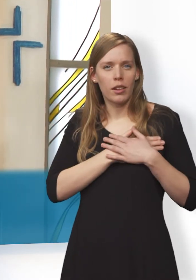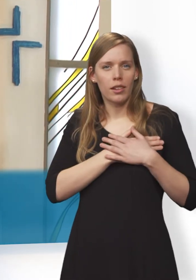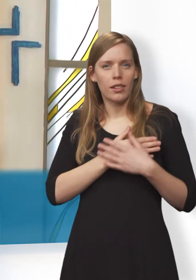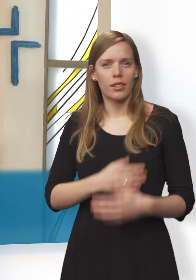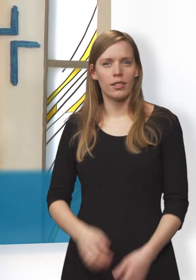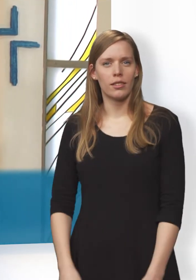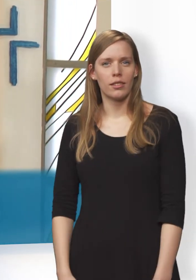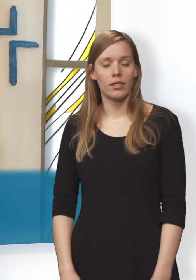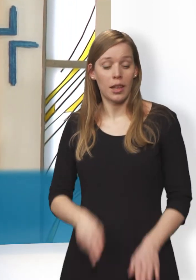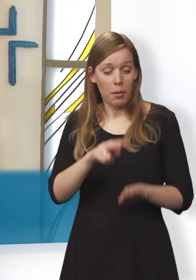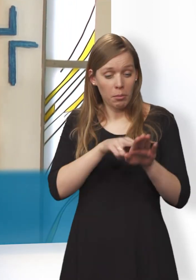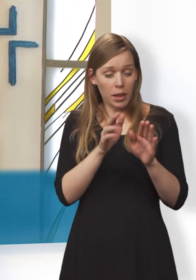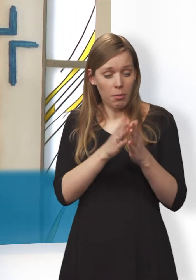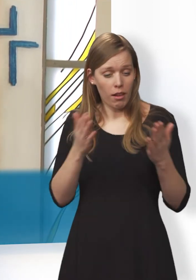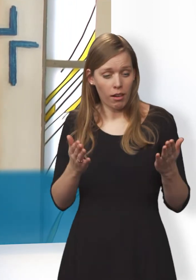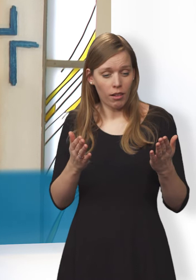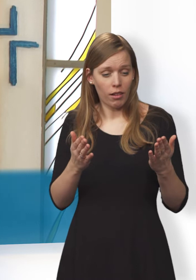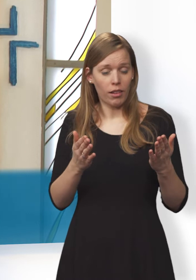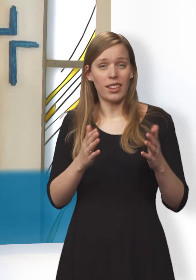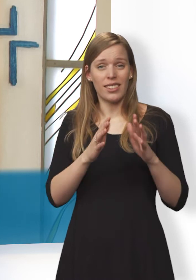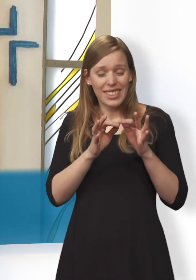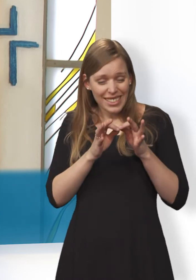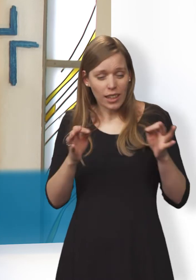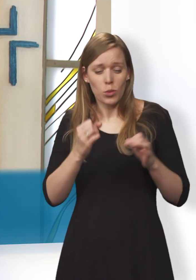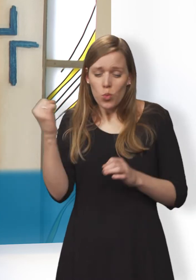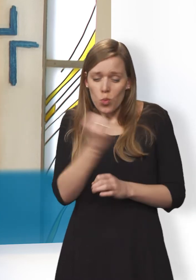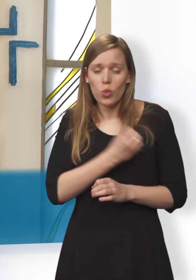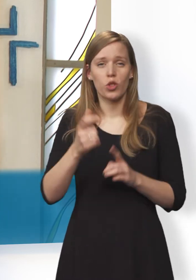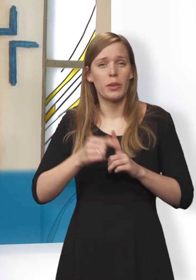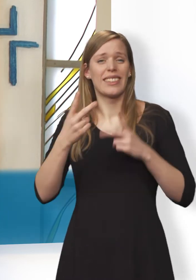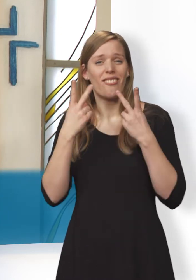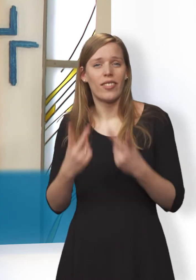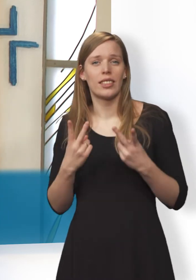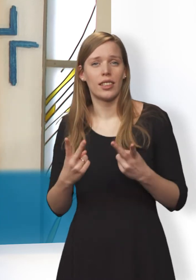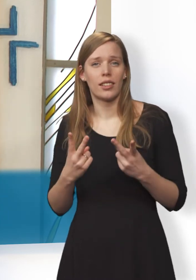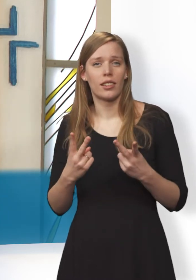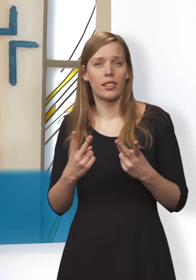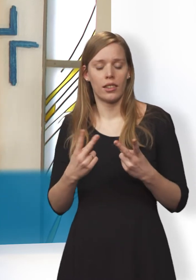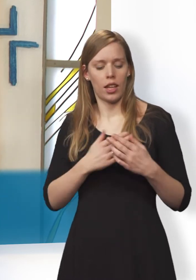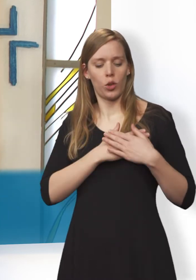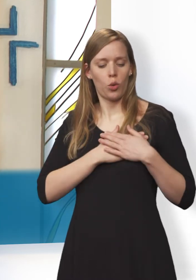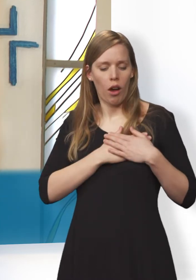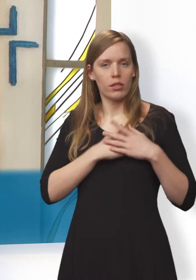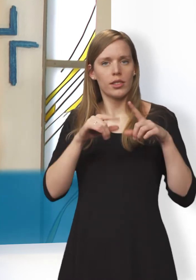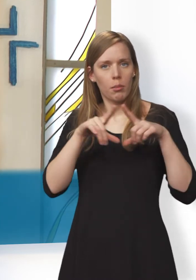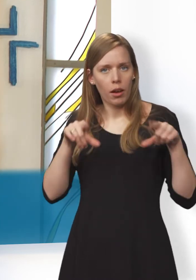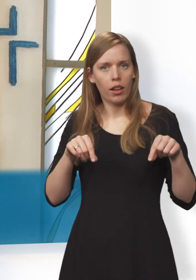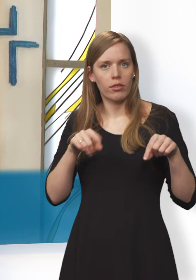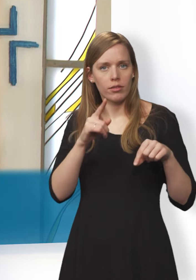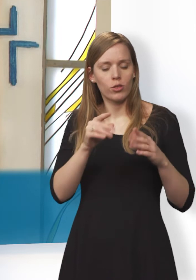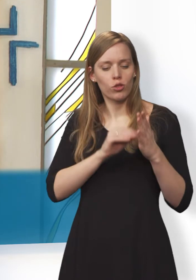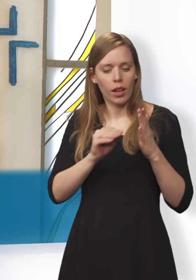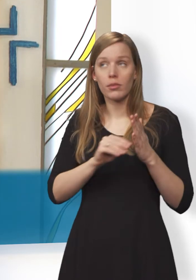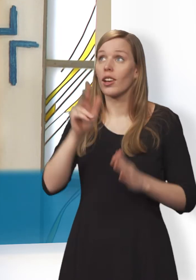der wichtigste und gewaltigste satz der liebe gott ist die liebe schreibt des johannes in seinem brief und er